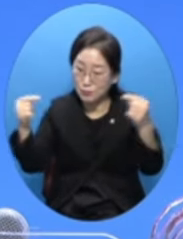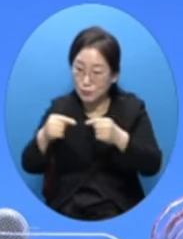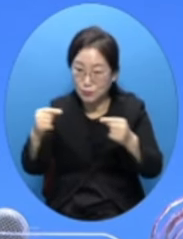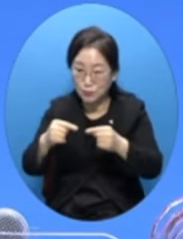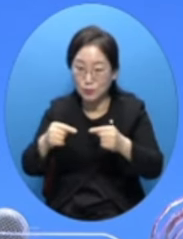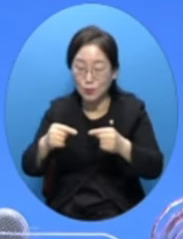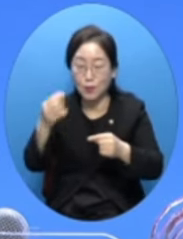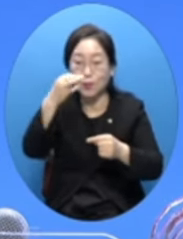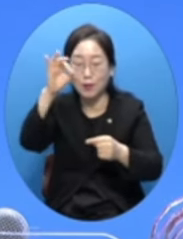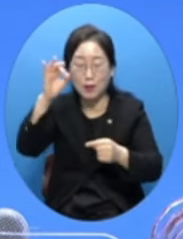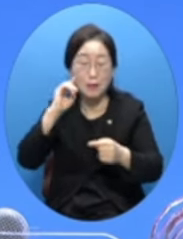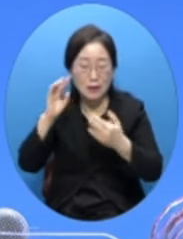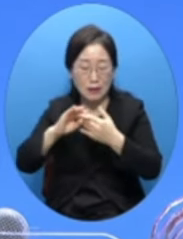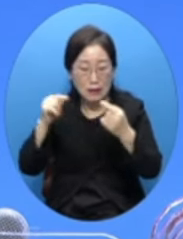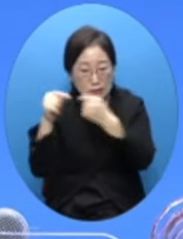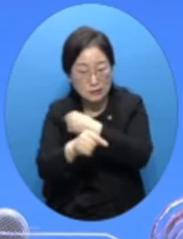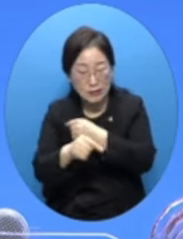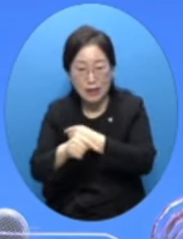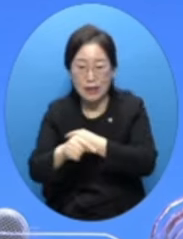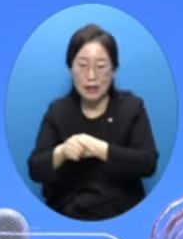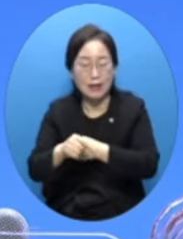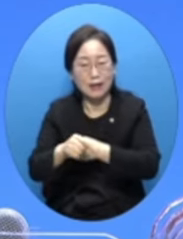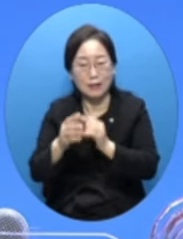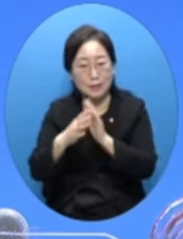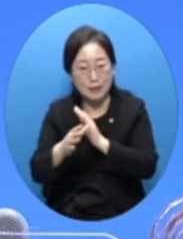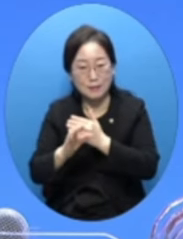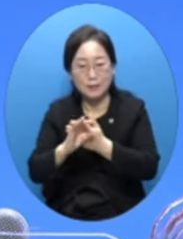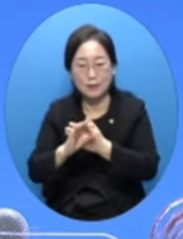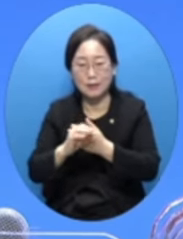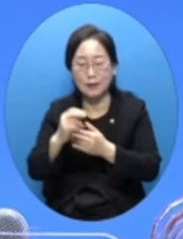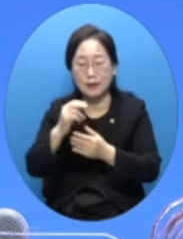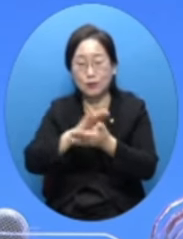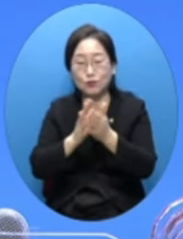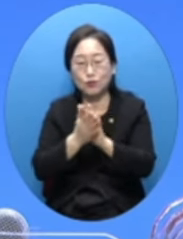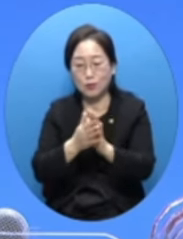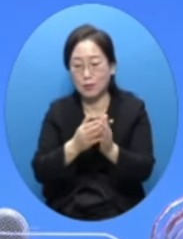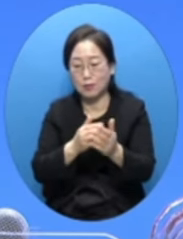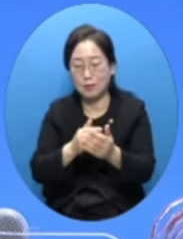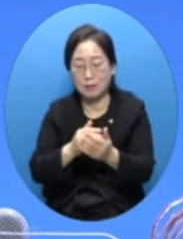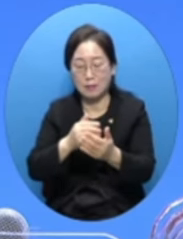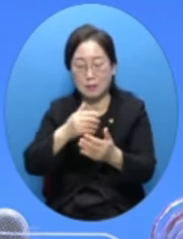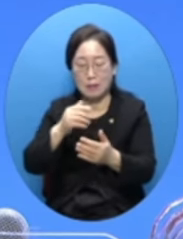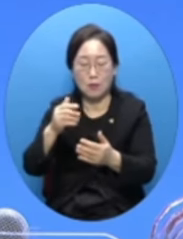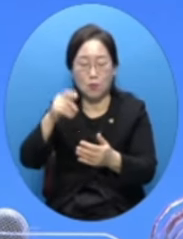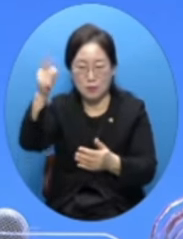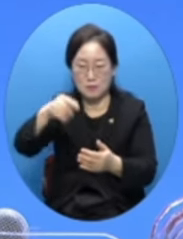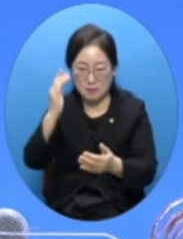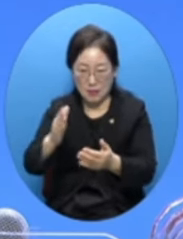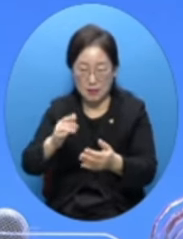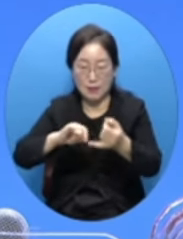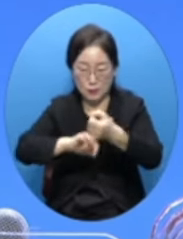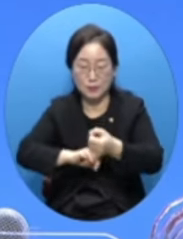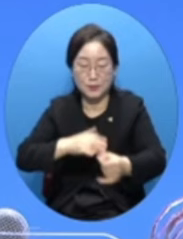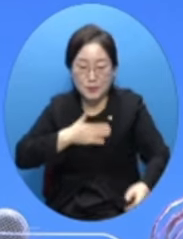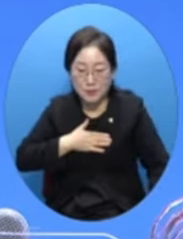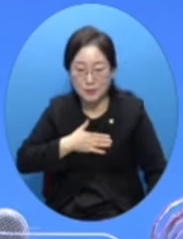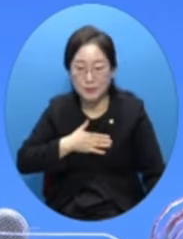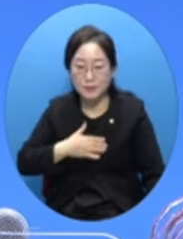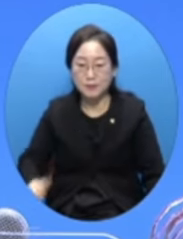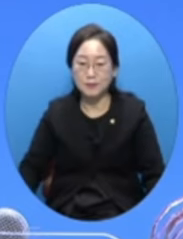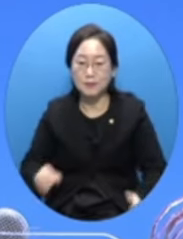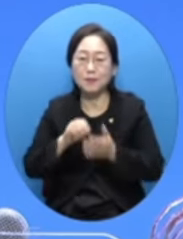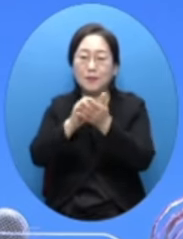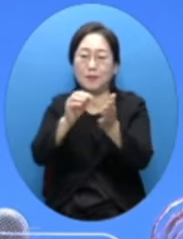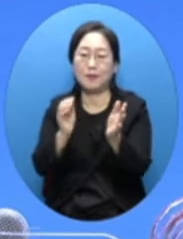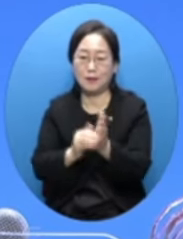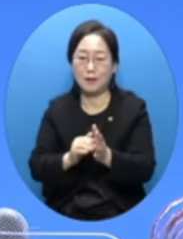되면 유치원을 에스토로 나오는 것으로 약속을 하고 그 유치원에 들어가게 됐는데